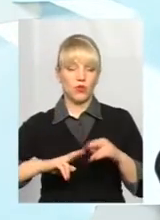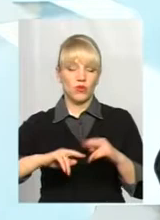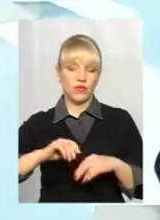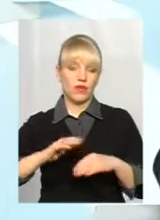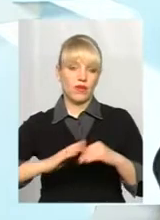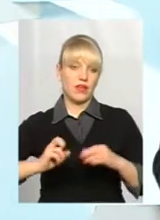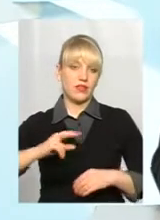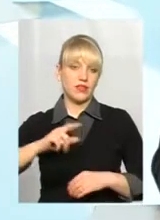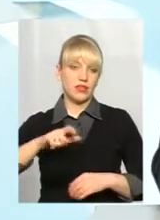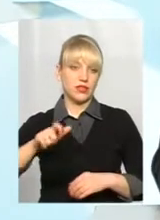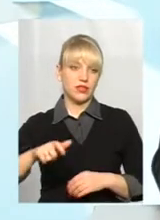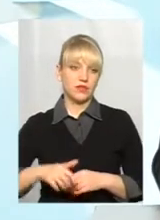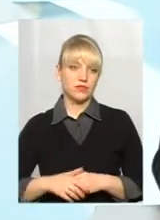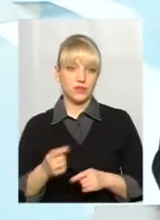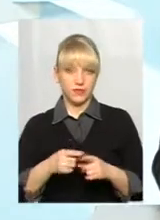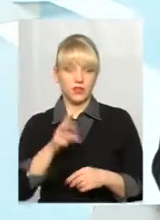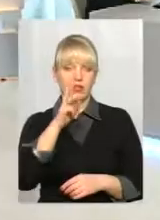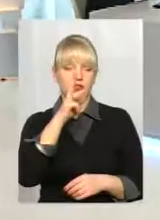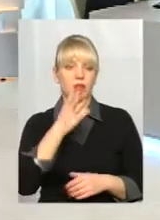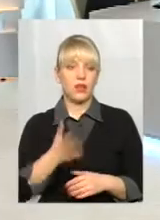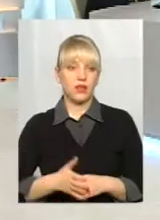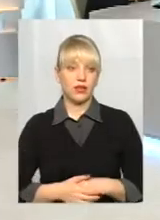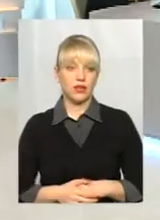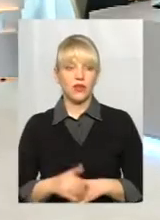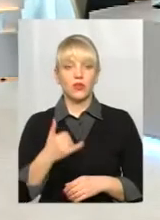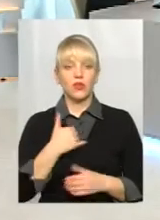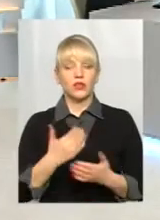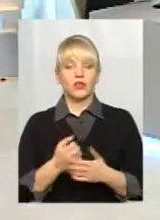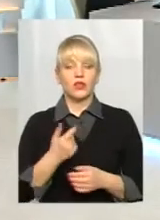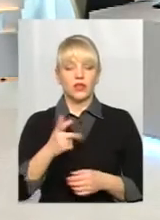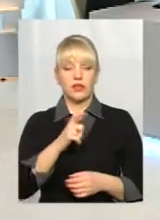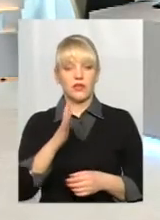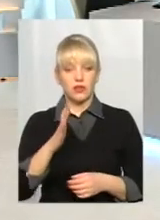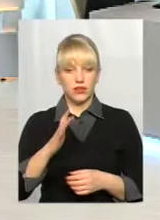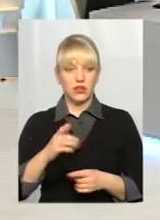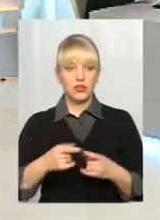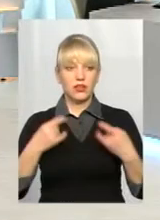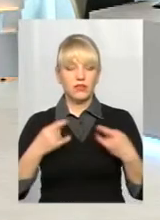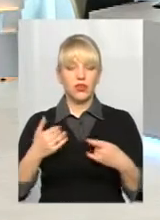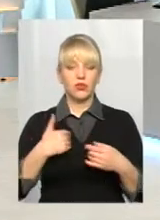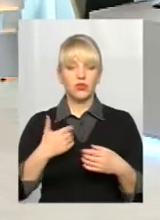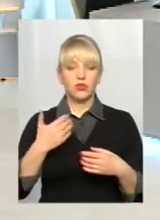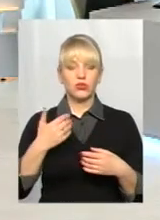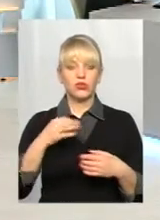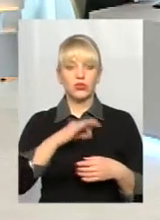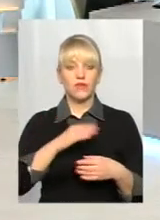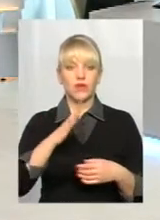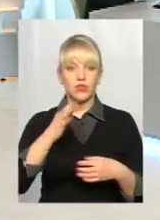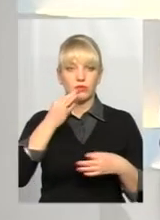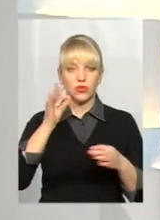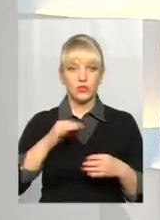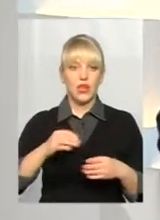Це ж зарплата. У нас ще є декілька хвилин ефіру, і дуже хочу скористатись вашим досвідом. Екологія